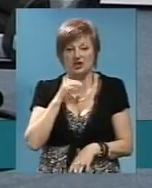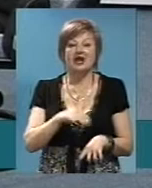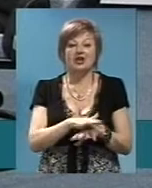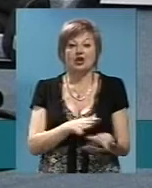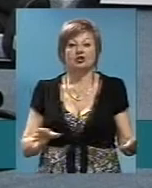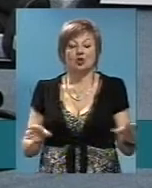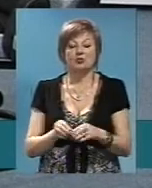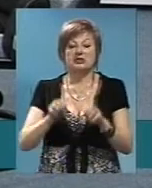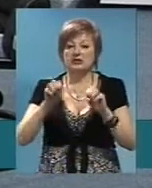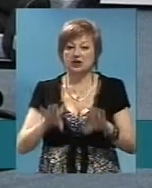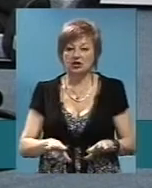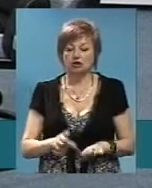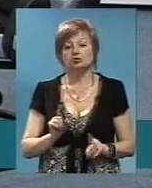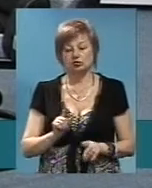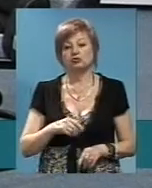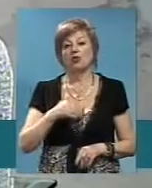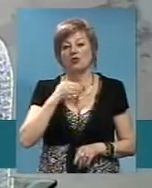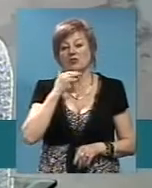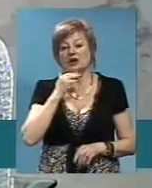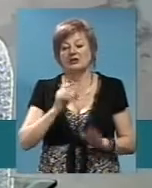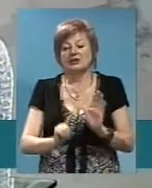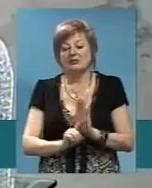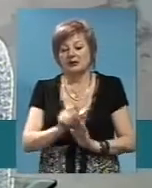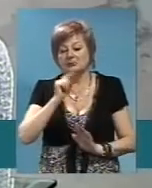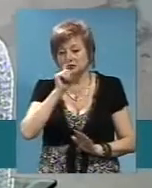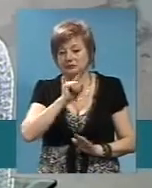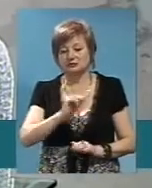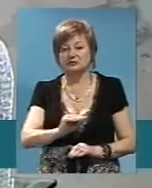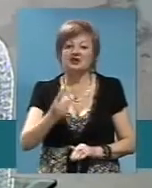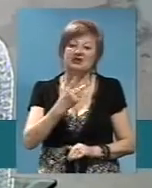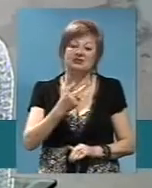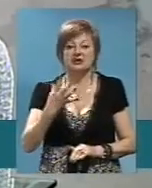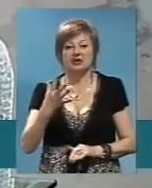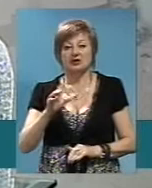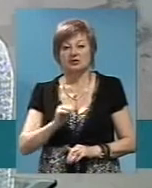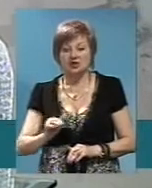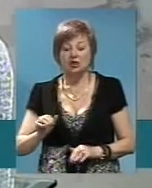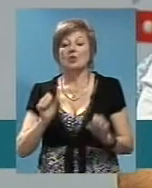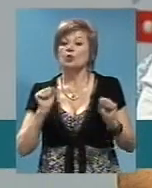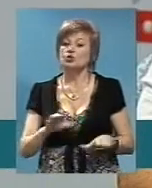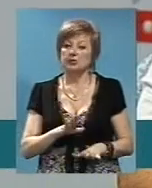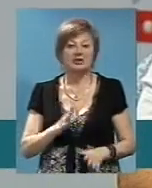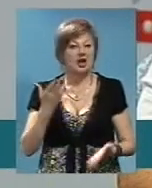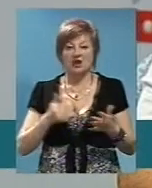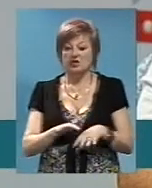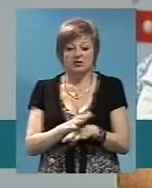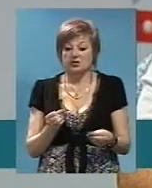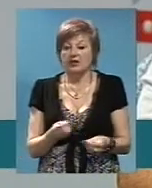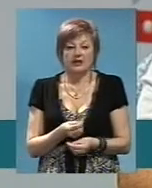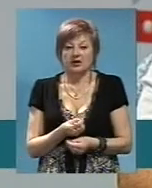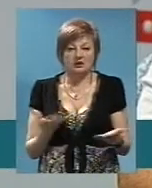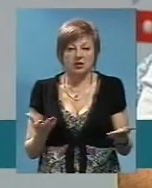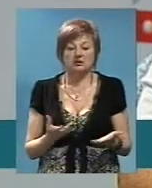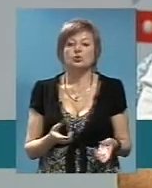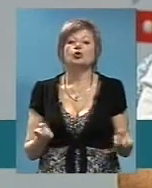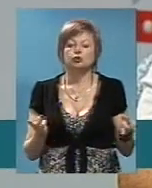разом вирішила, що їм достатньо утримувати початкову школу, в якій є там 20-25 учнів, то таке може бути. Якщо в громади коштів немає, то їй